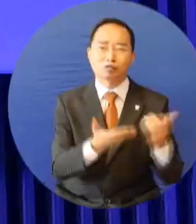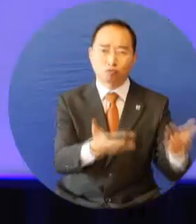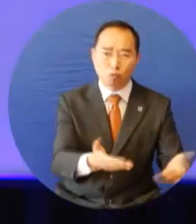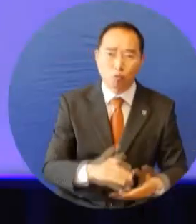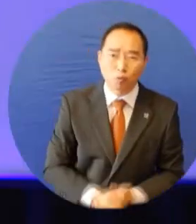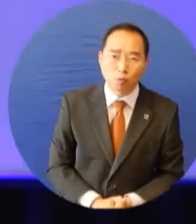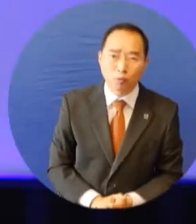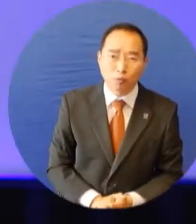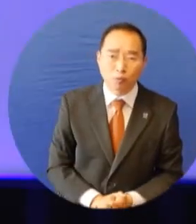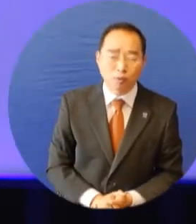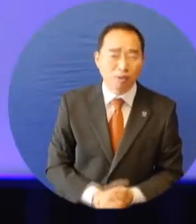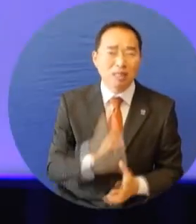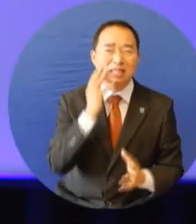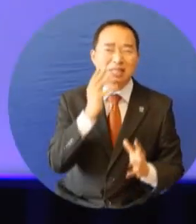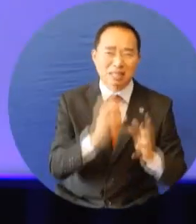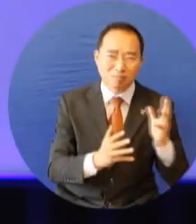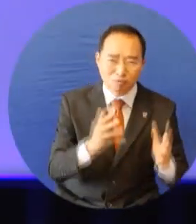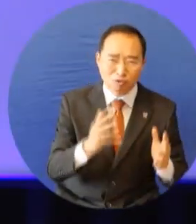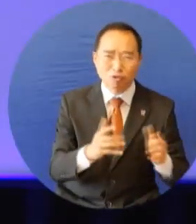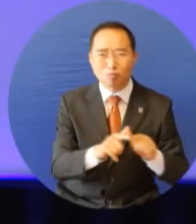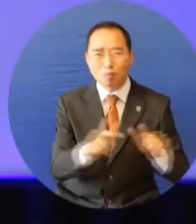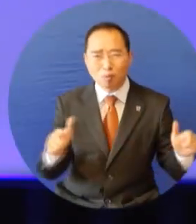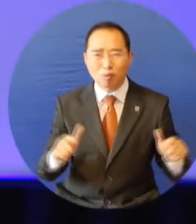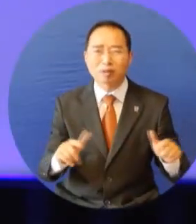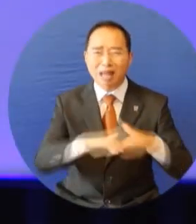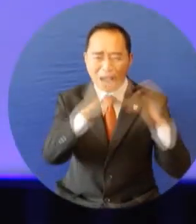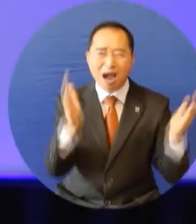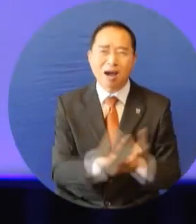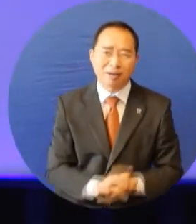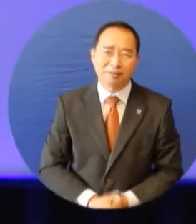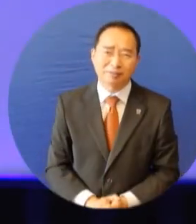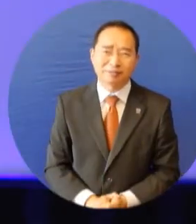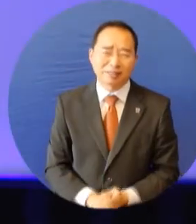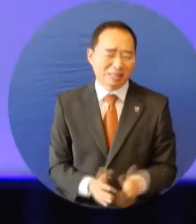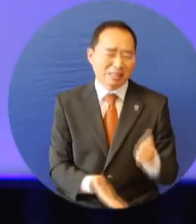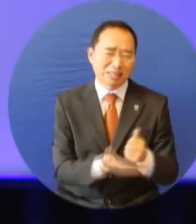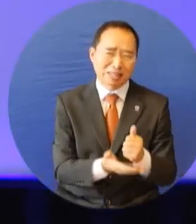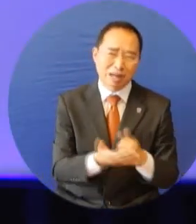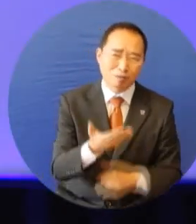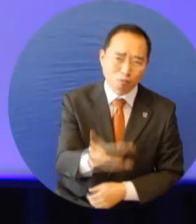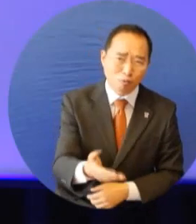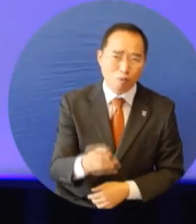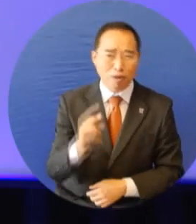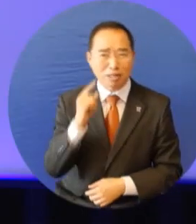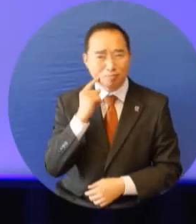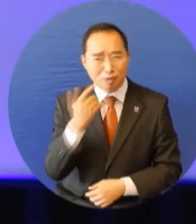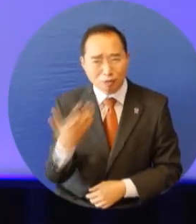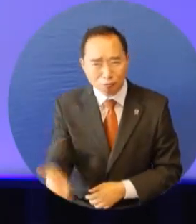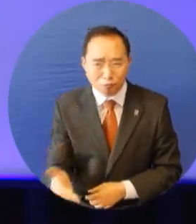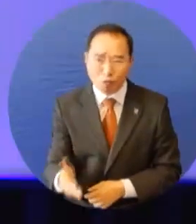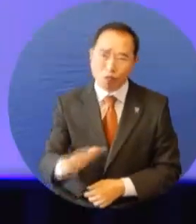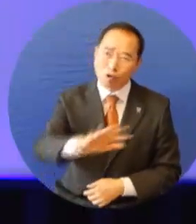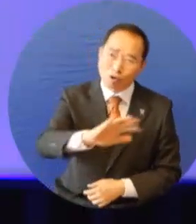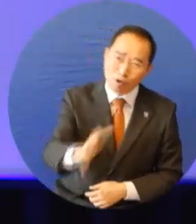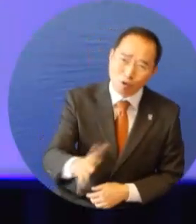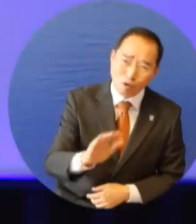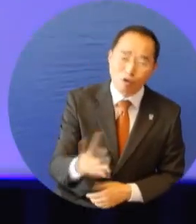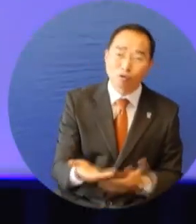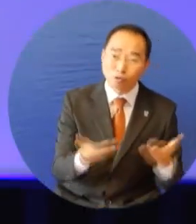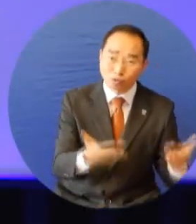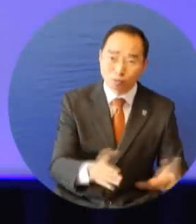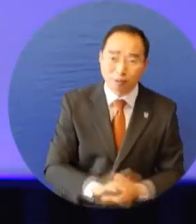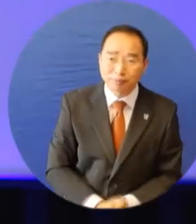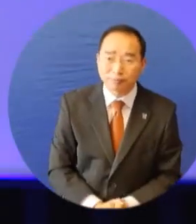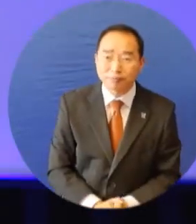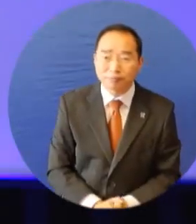해주고 이쁘면 이쁘다고 칭찬도 해주고 식물이 됐건 뭐가 됐건 다 그